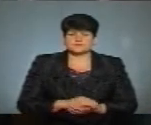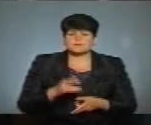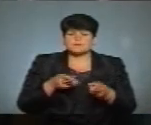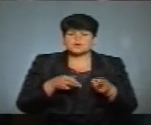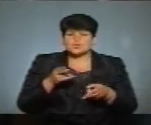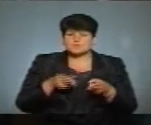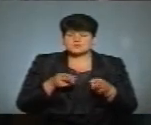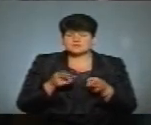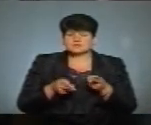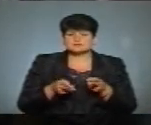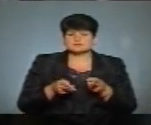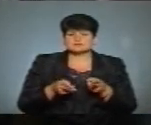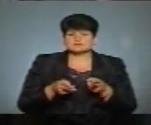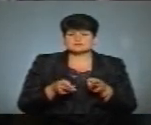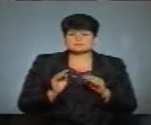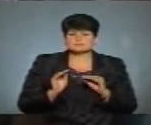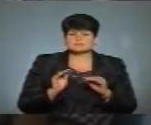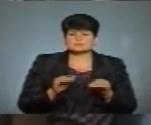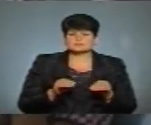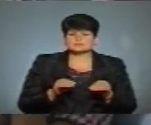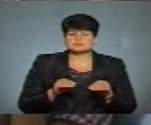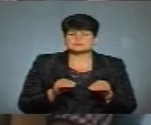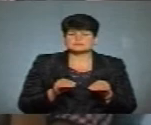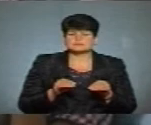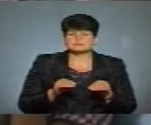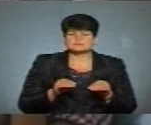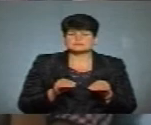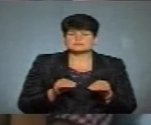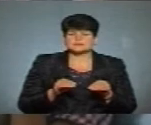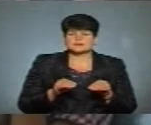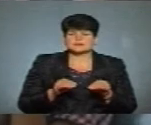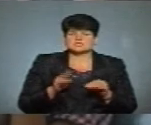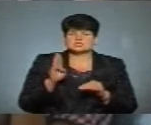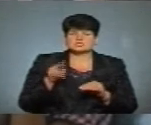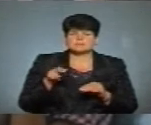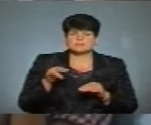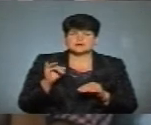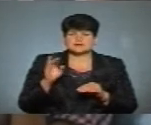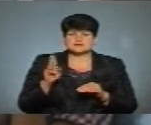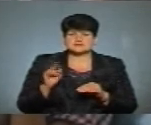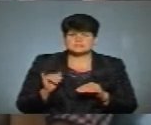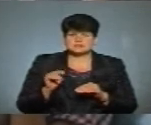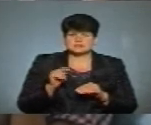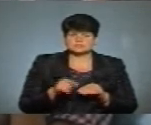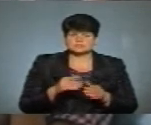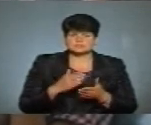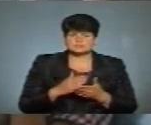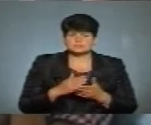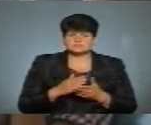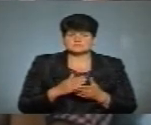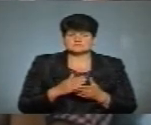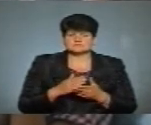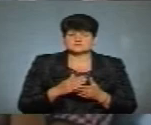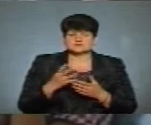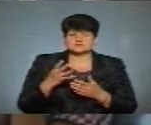Прооперували, вставили апарат, я не знаю, шпиці, а тут мають, о,